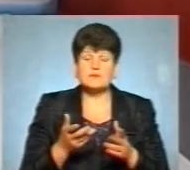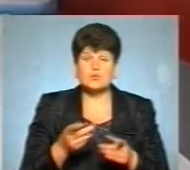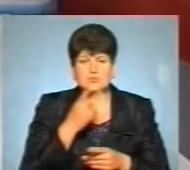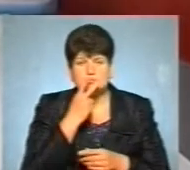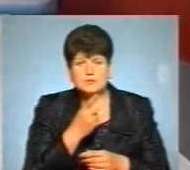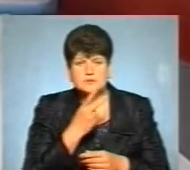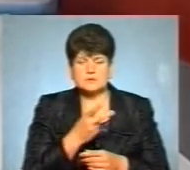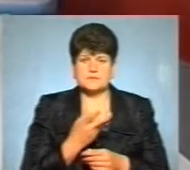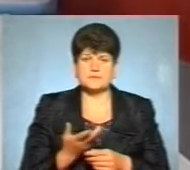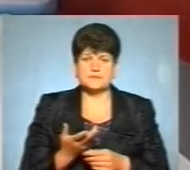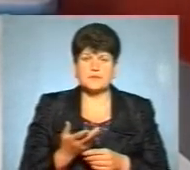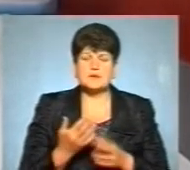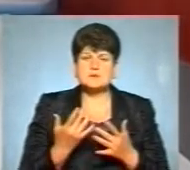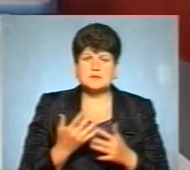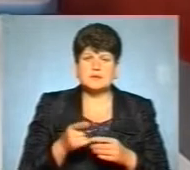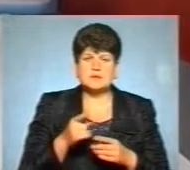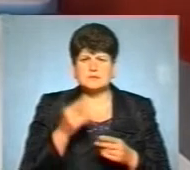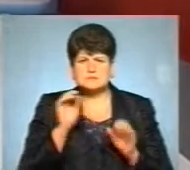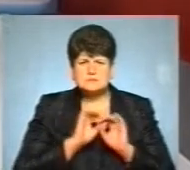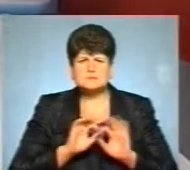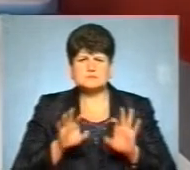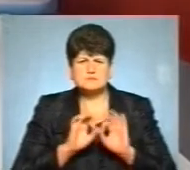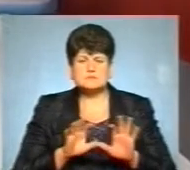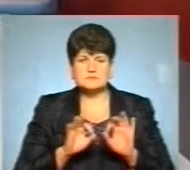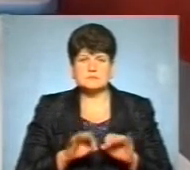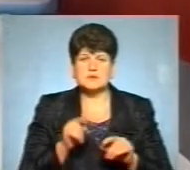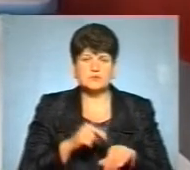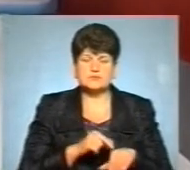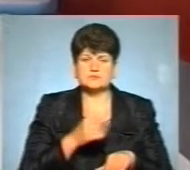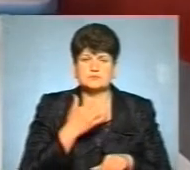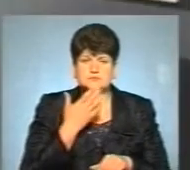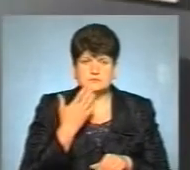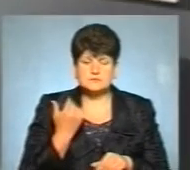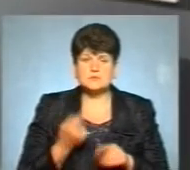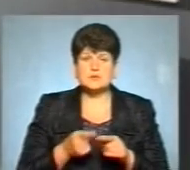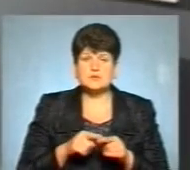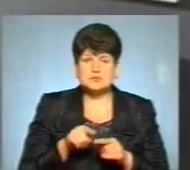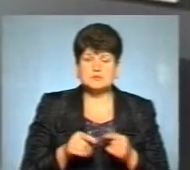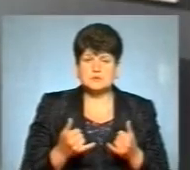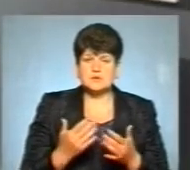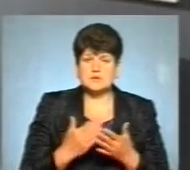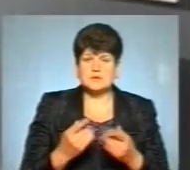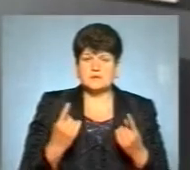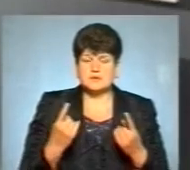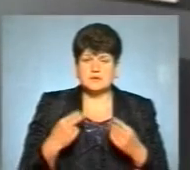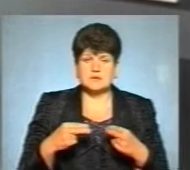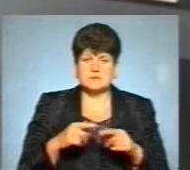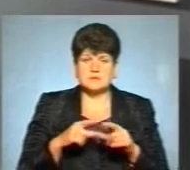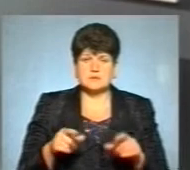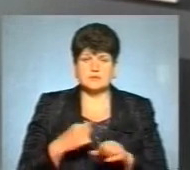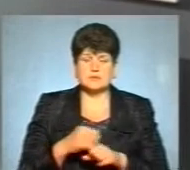подивитись, охарактеризувати. Скільки б ти його не описував в інтернеті, все рівно ти цього не відчуєш. Для цього зараз великі супермаркети працюють як